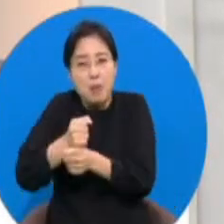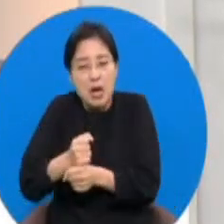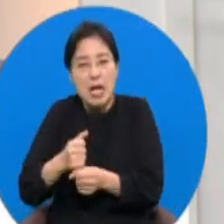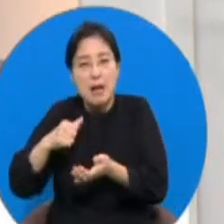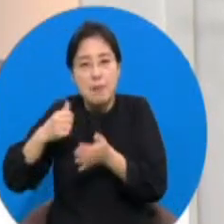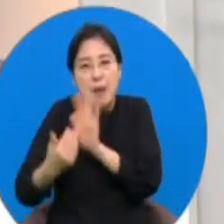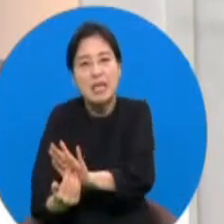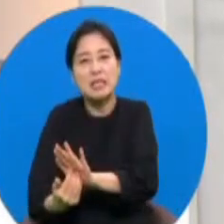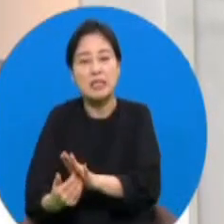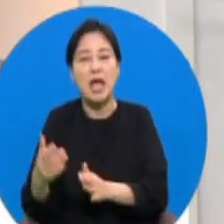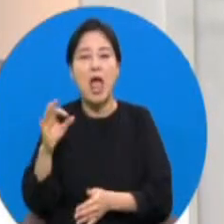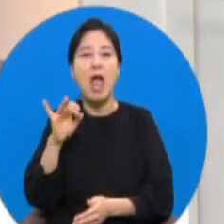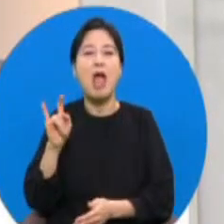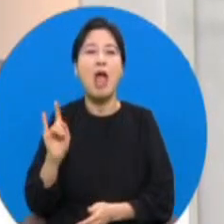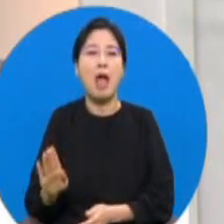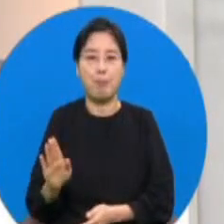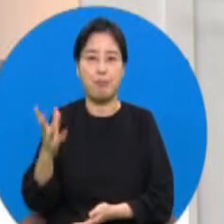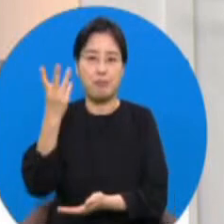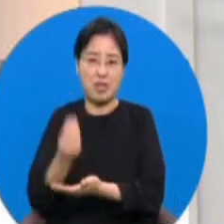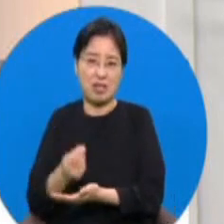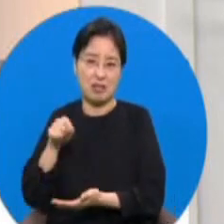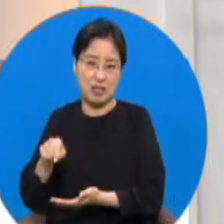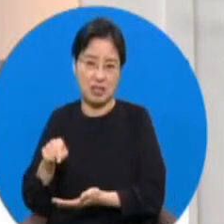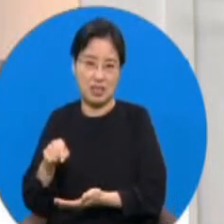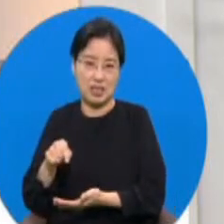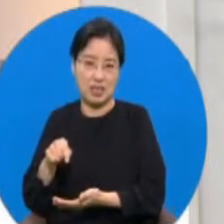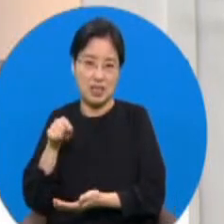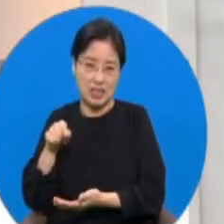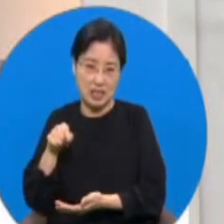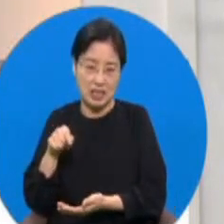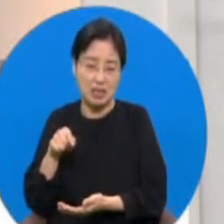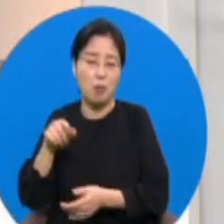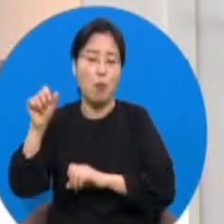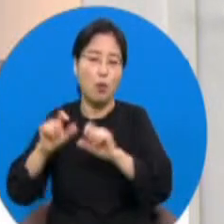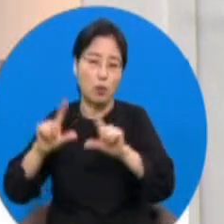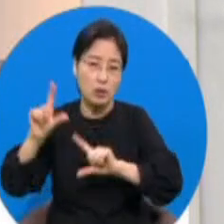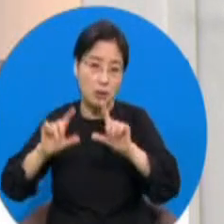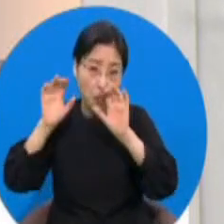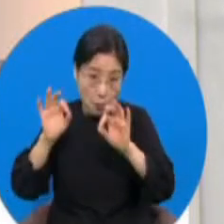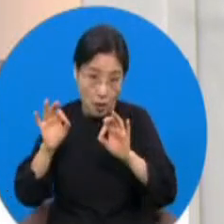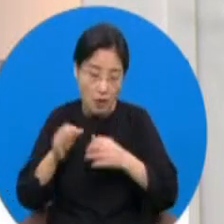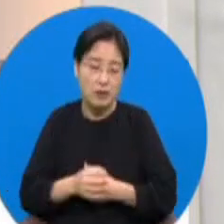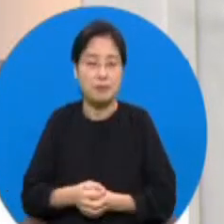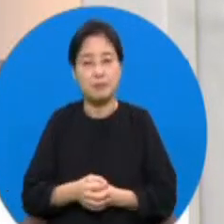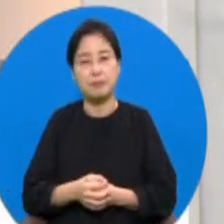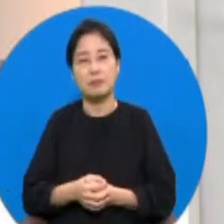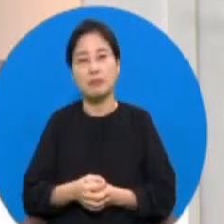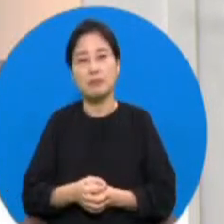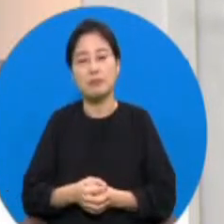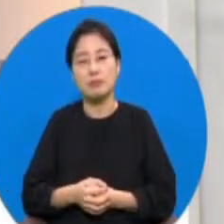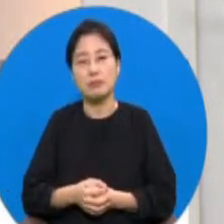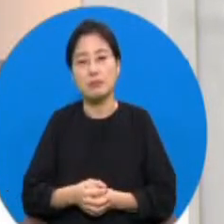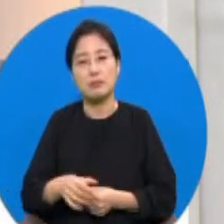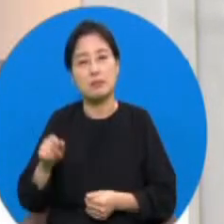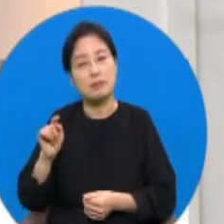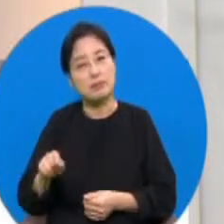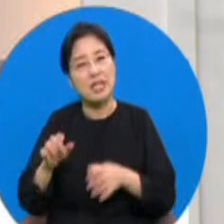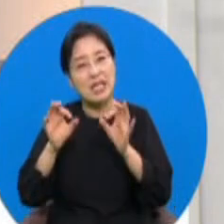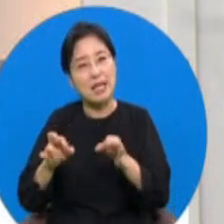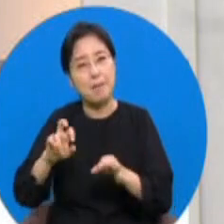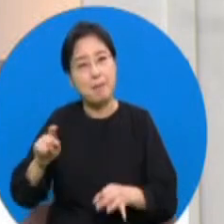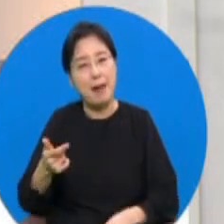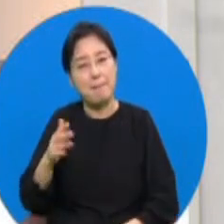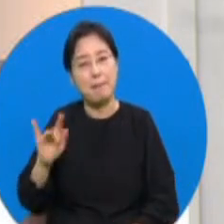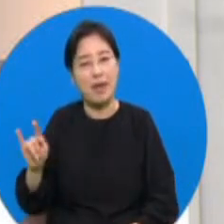그 김만배의 어떤 저런 행동들이 사실은 우리가 계속 민주당이나 이재명 측에서는 유동규 진술에 남욱 진술을 믿을